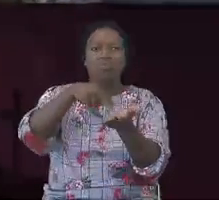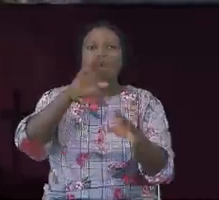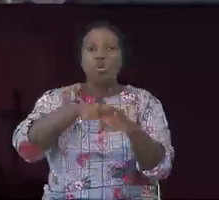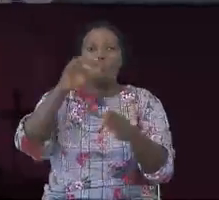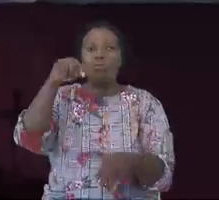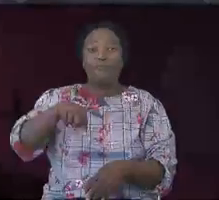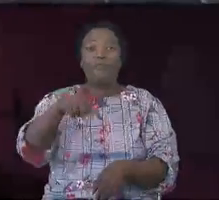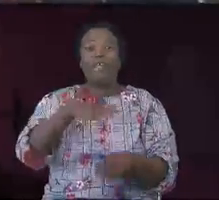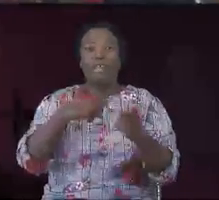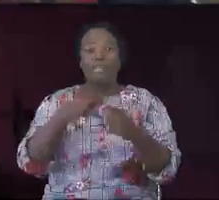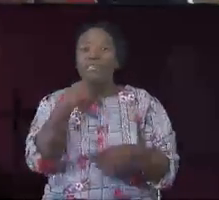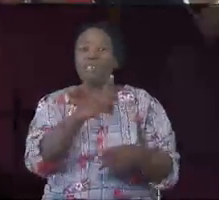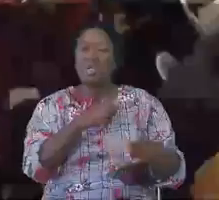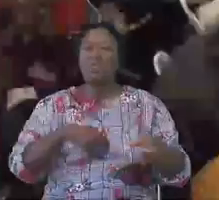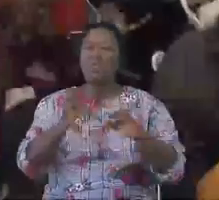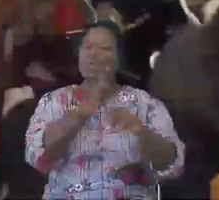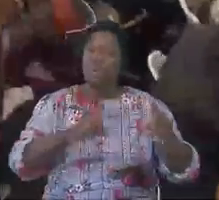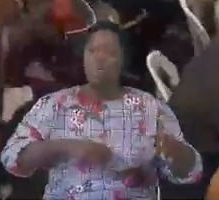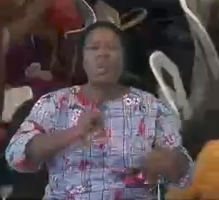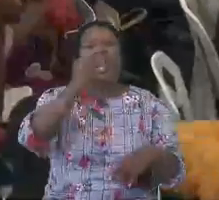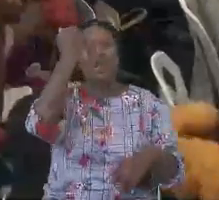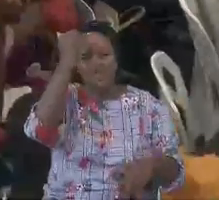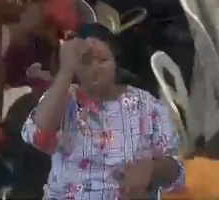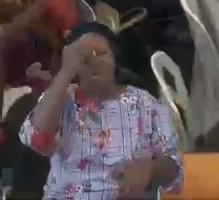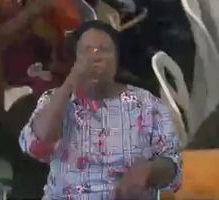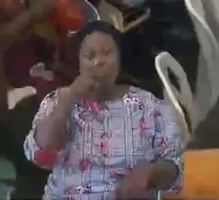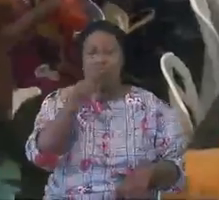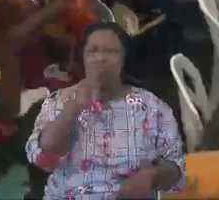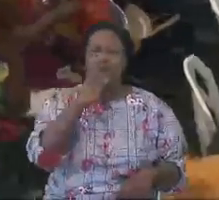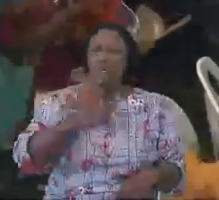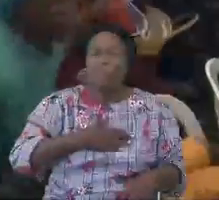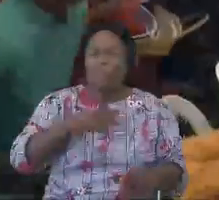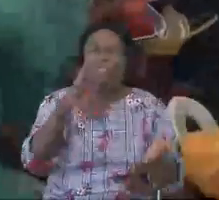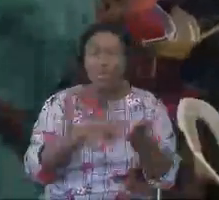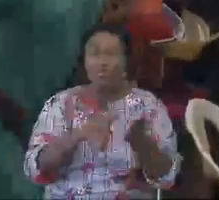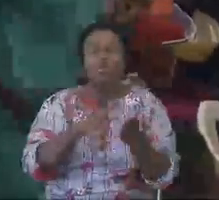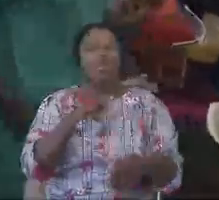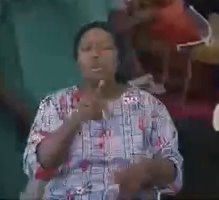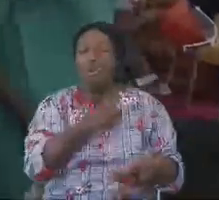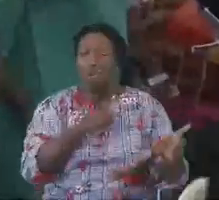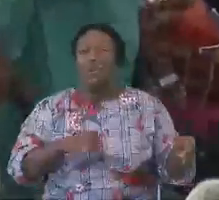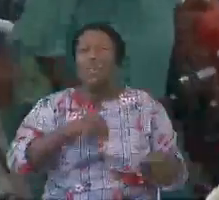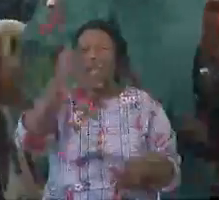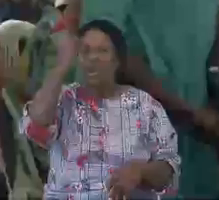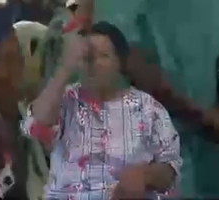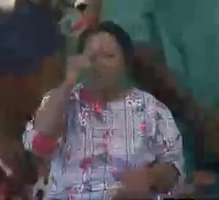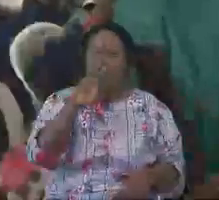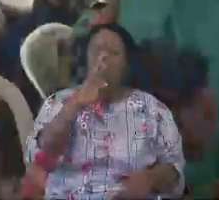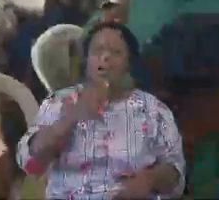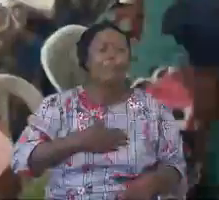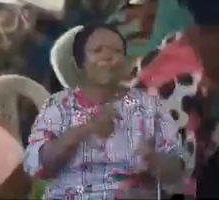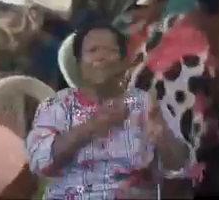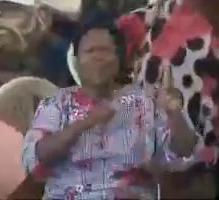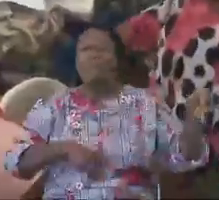est ton Seigneur. Gloire à Dieu. Lève-toi sur tes pieds et dis au Seigneur, ô Seigneur, je sais, tu es